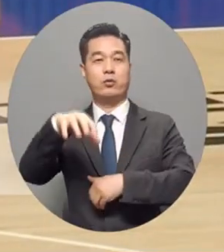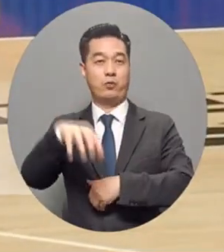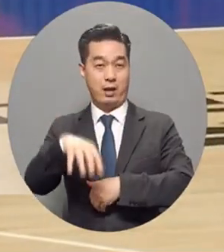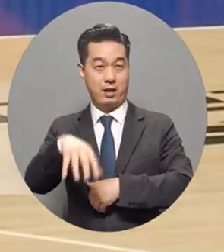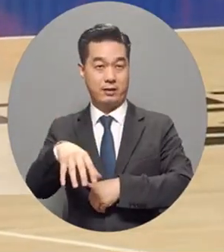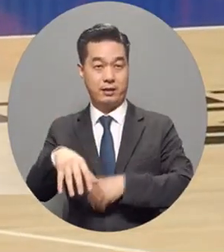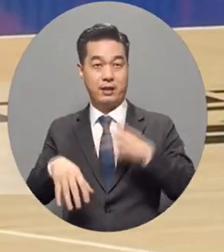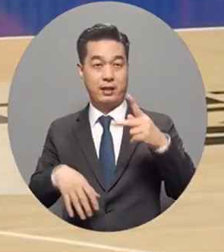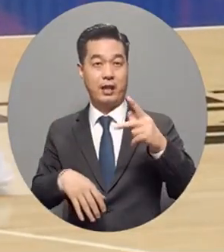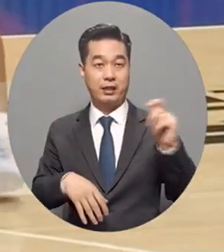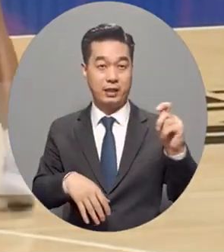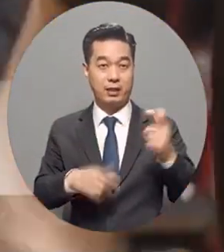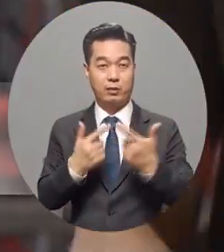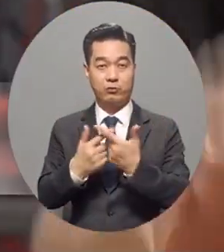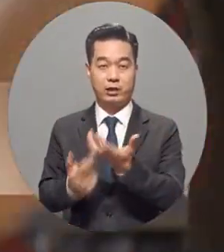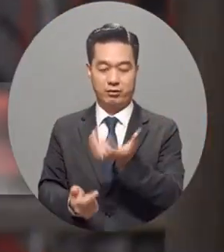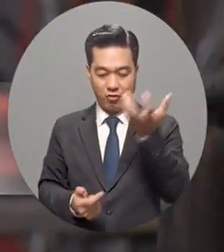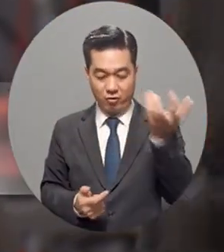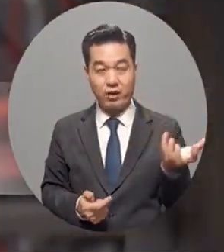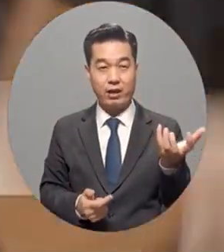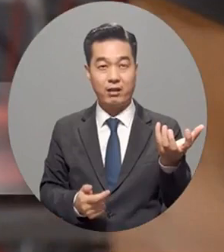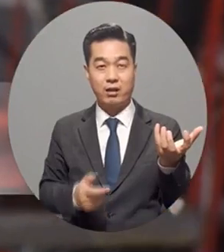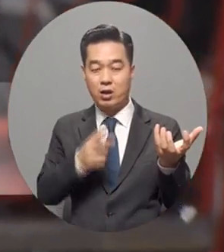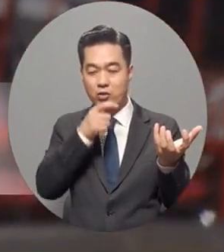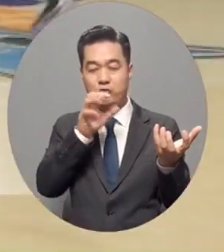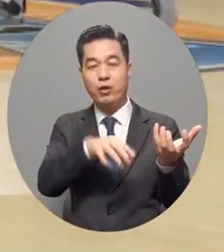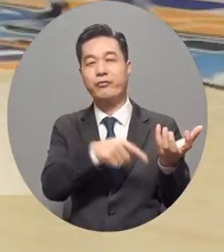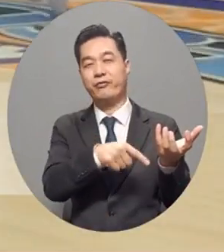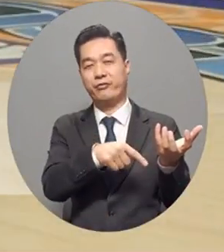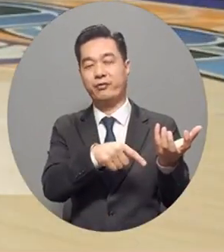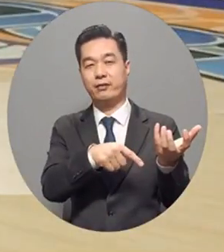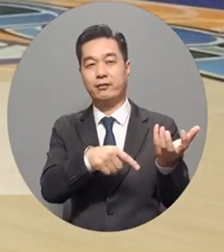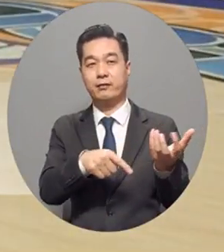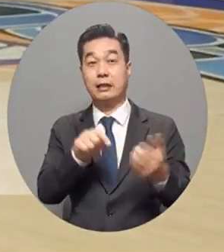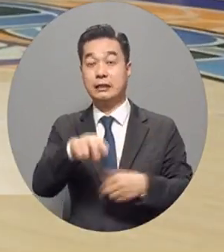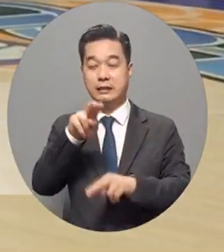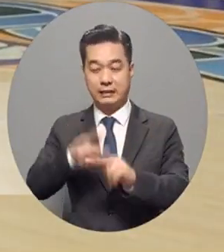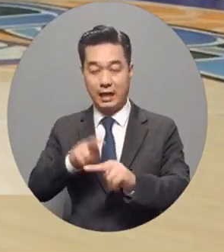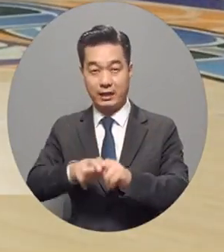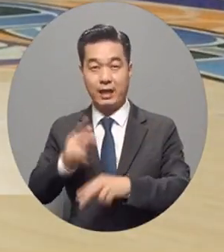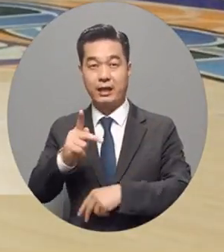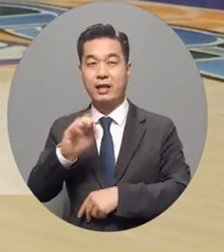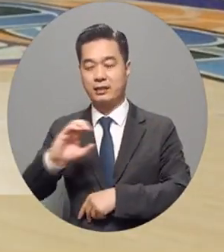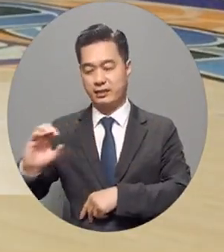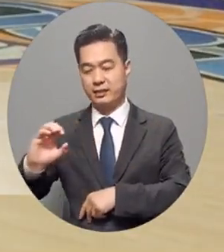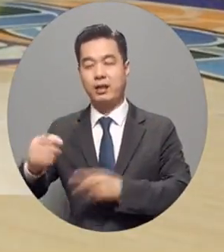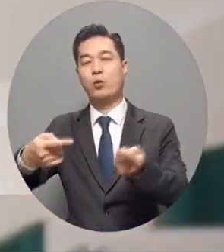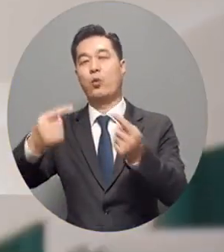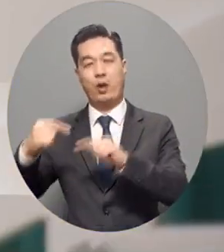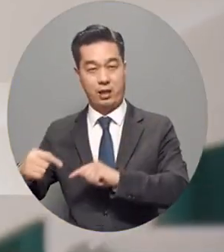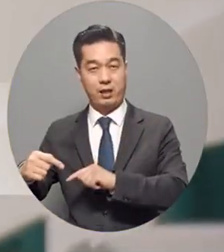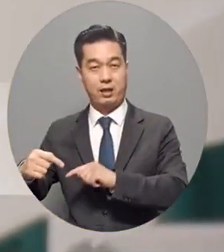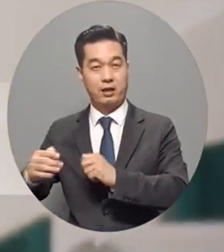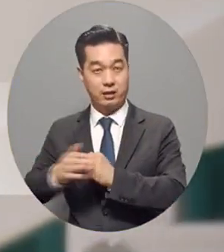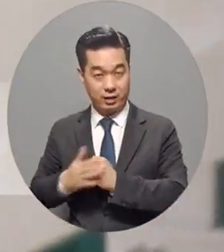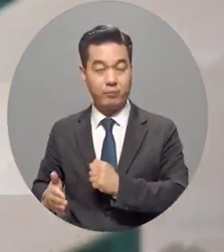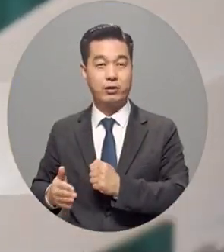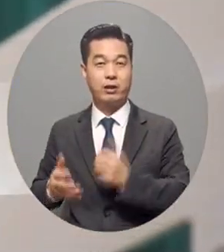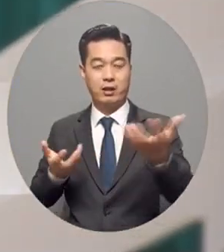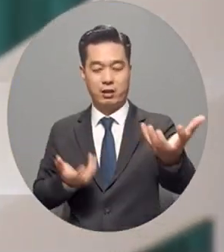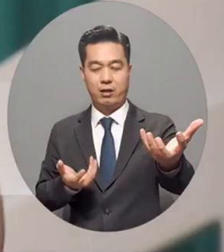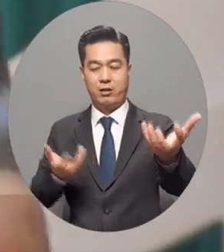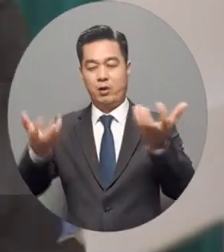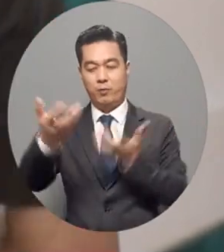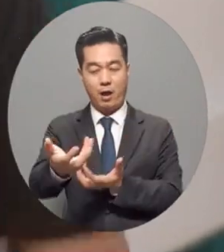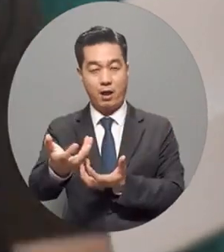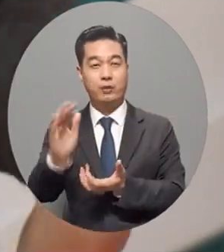KT가 부산을 떠나 연고지를 수원으로 옮기고 그 자리에 올 시즌 KCC가 들어오면서 홈과 원정이 서로